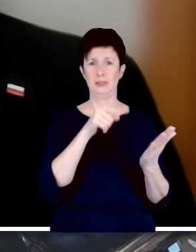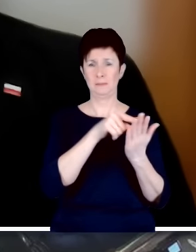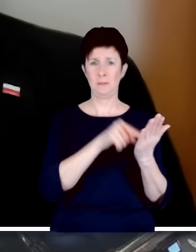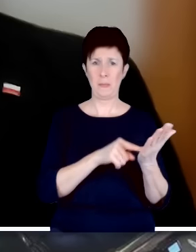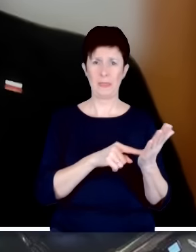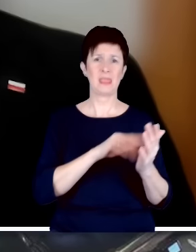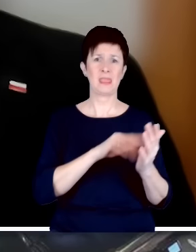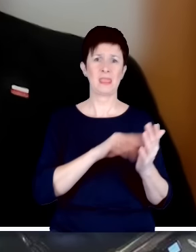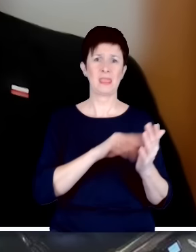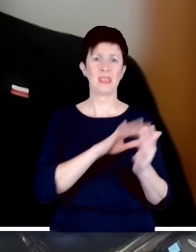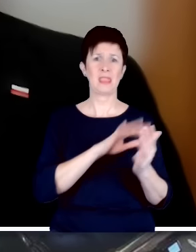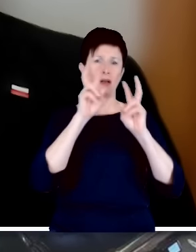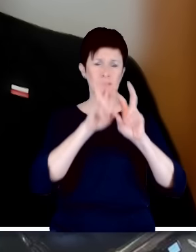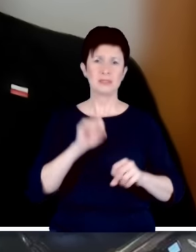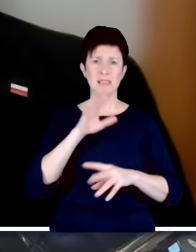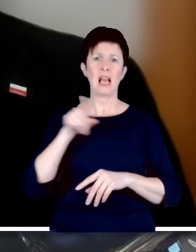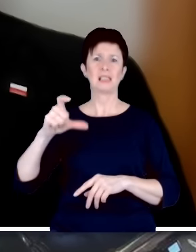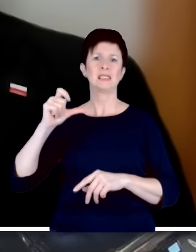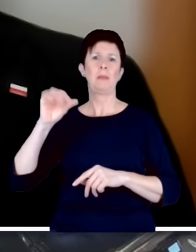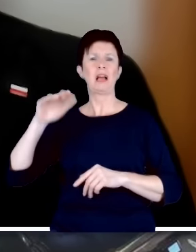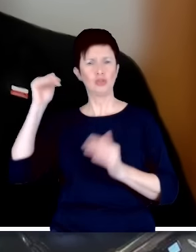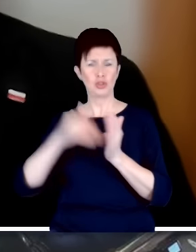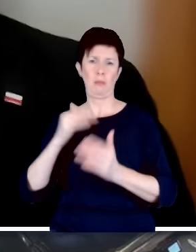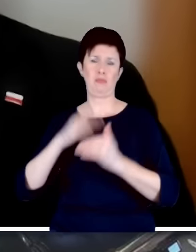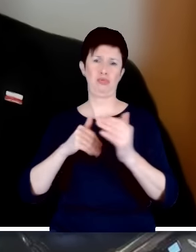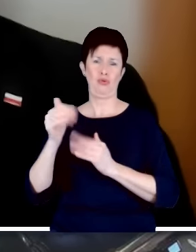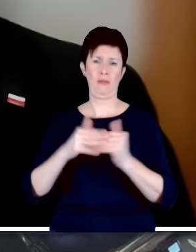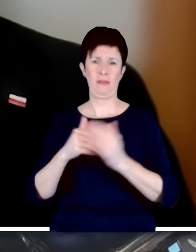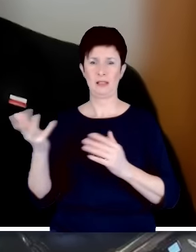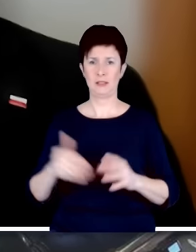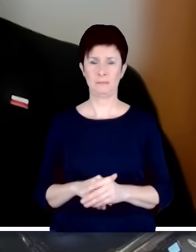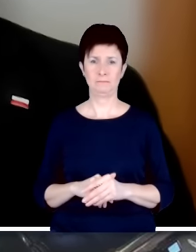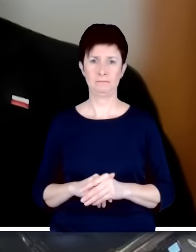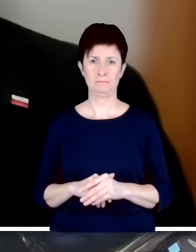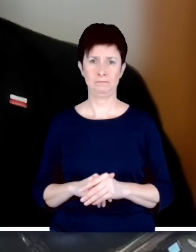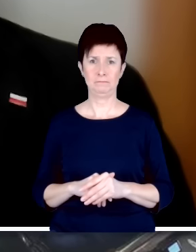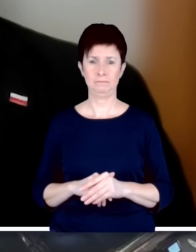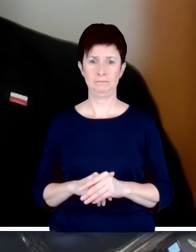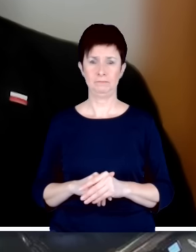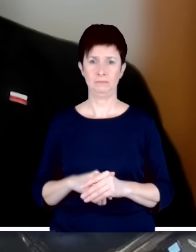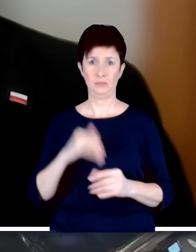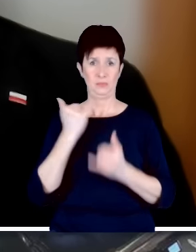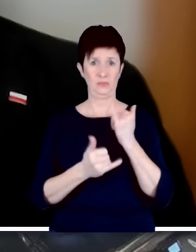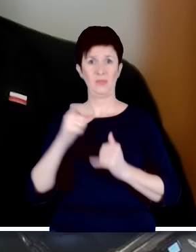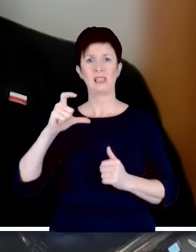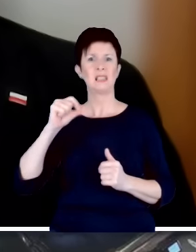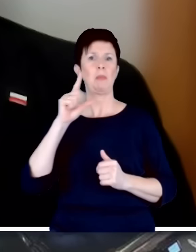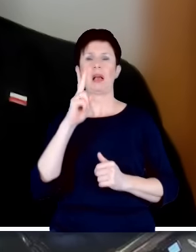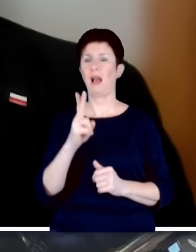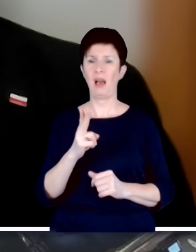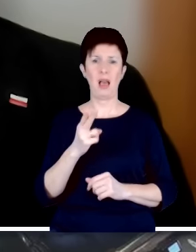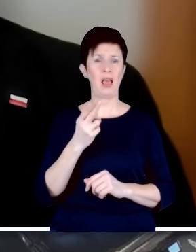portu lotniczego. Ale to nie tylko, port. Proszę powiedzieć, co stracimy, jeżeli centralny port komunikacyjny nie